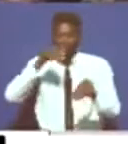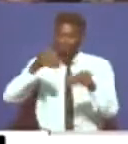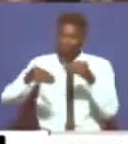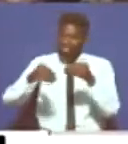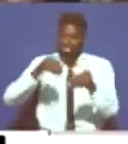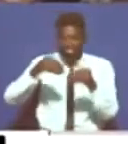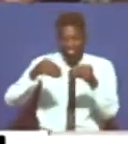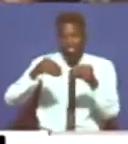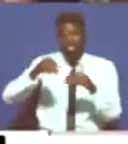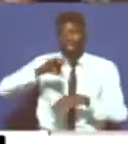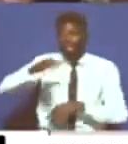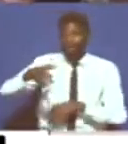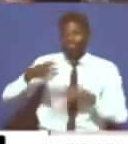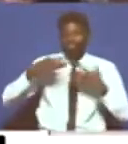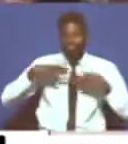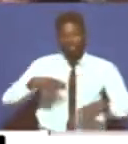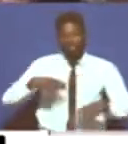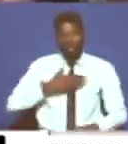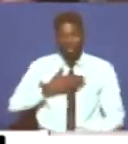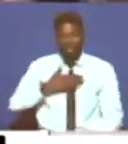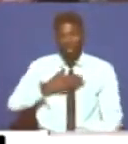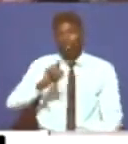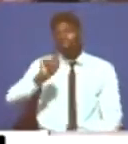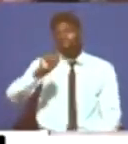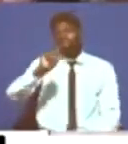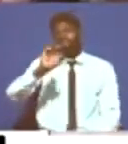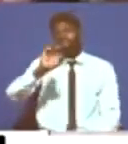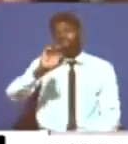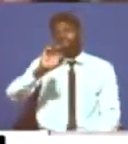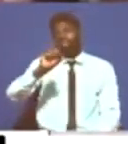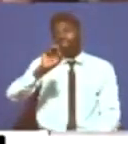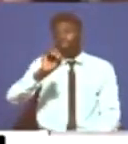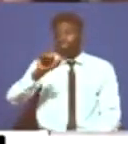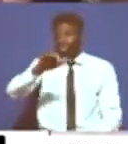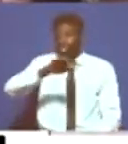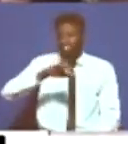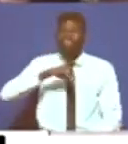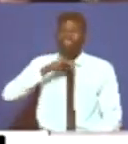wa Mateso, ni bedroom ya baba. Kwa niko nini?